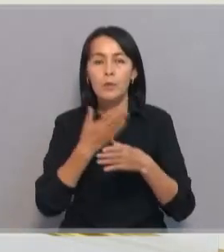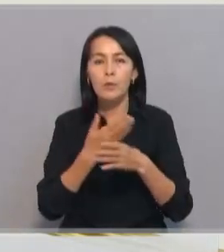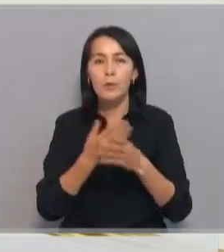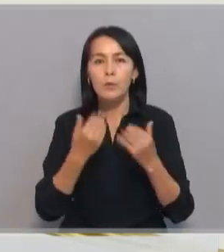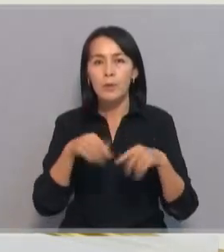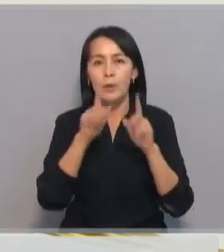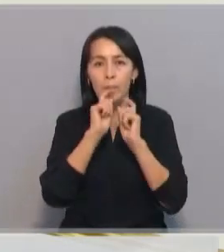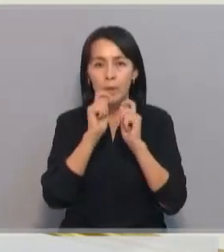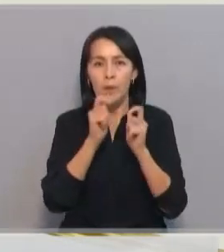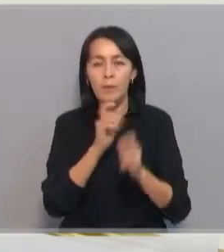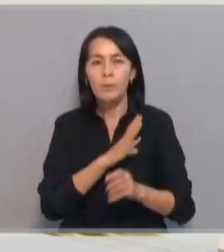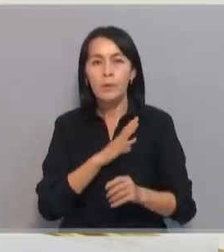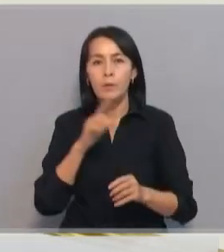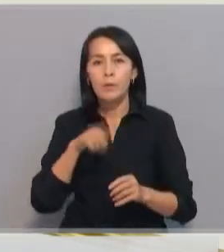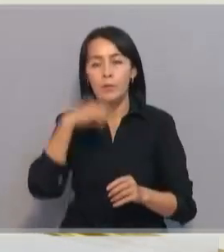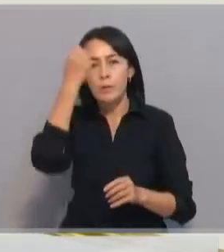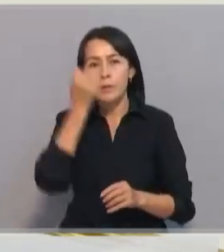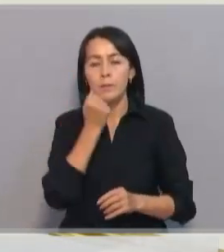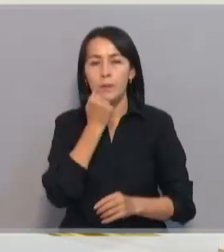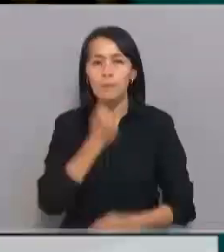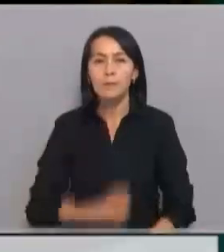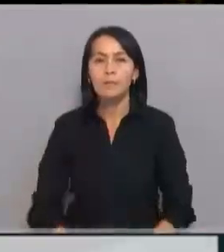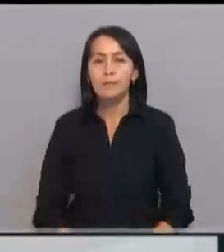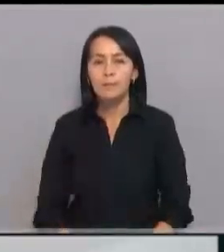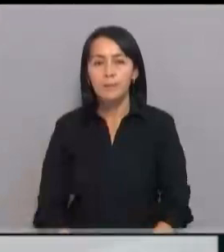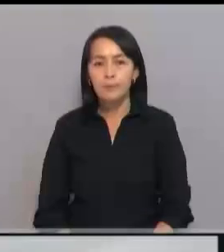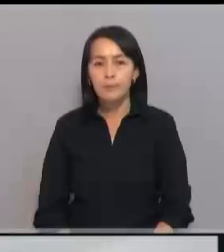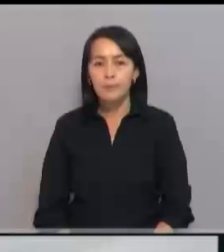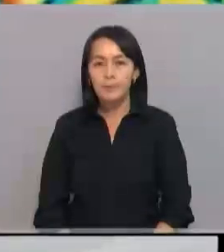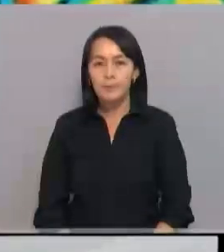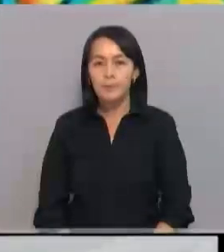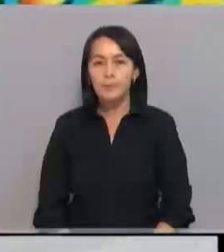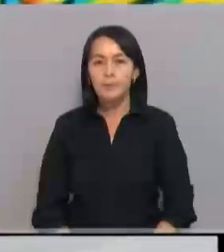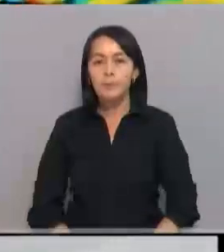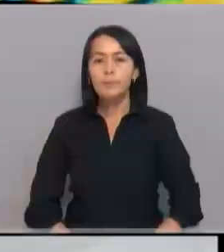бүгін марапаттап отыр. Сол марапаттар үшін үлкен алғыс білдіремін.